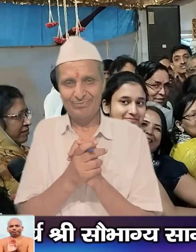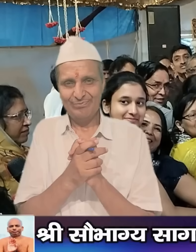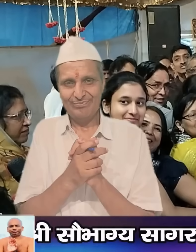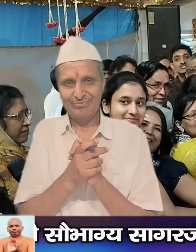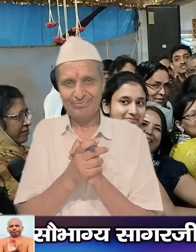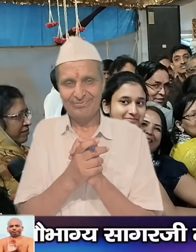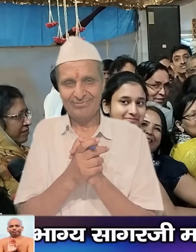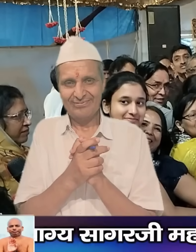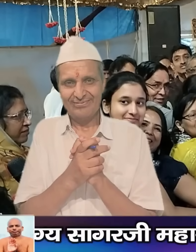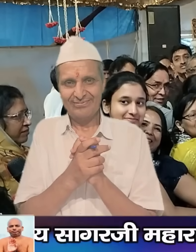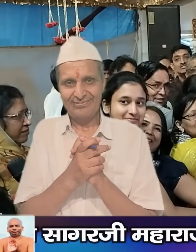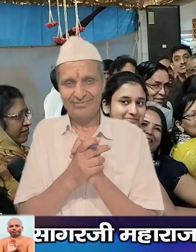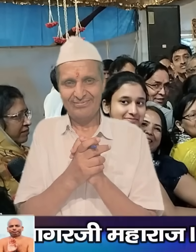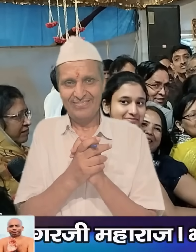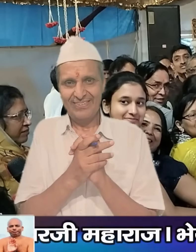मिली है।